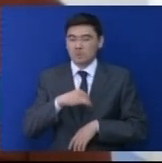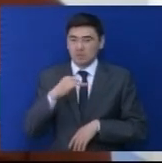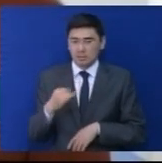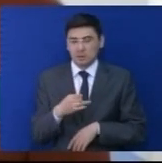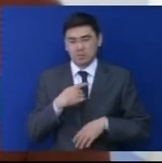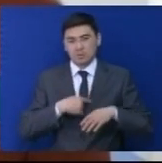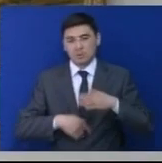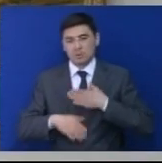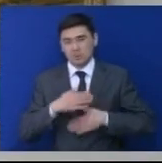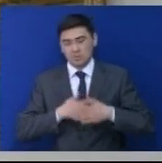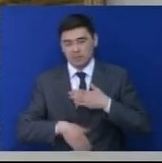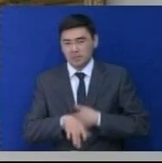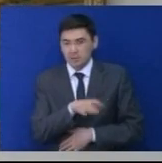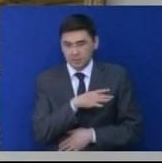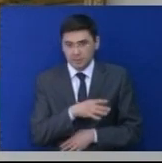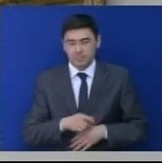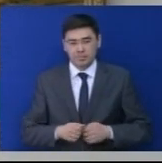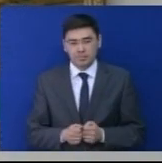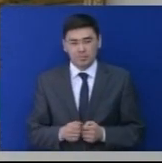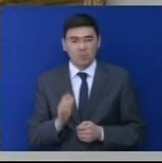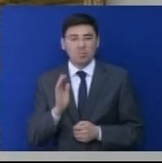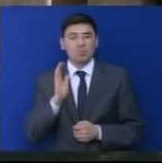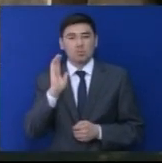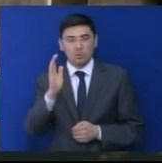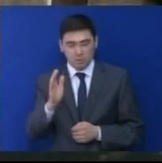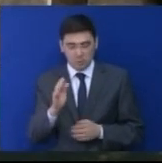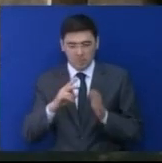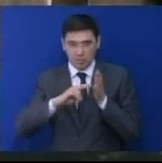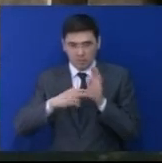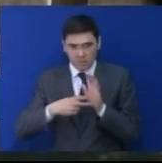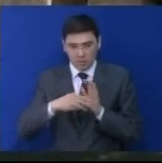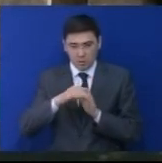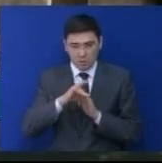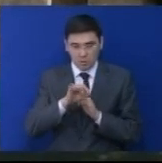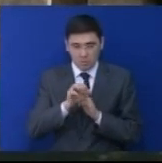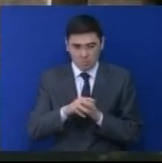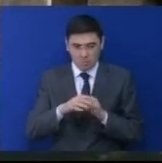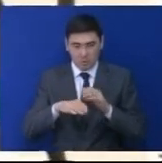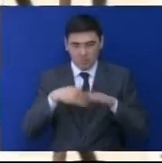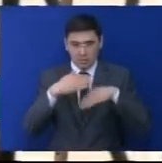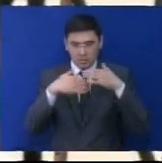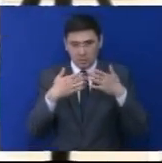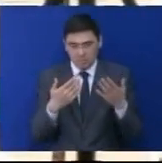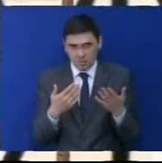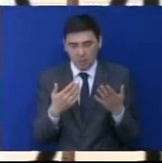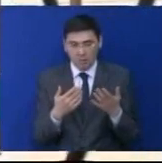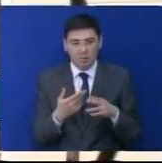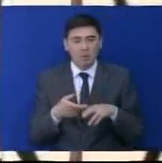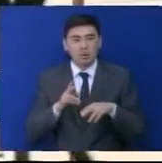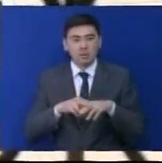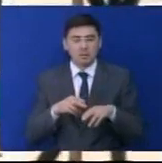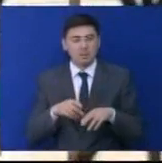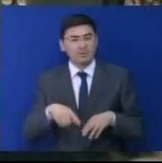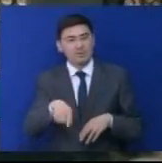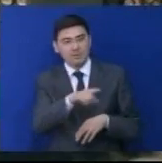след у них. В ближайшем будущем ставится задача разработать план развития туризма в регионе, так как это отрасль, которая затрагивает сегодня